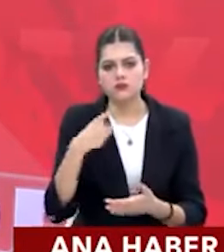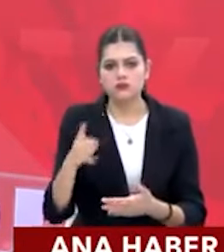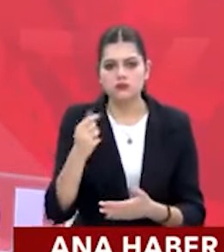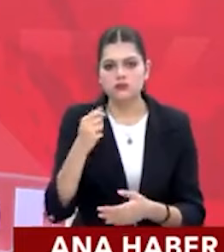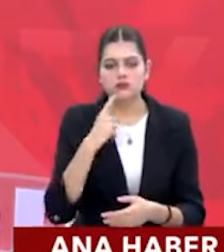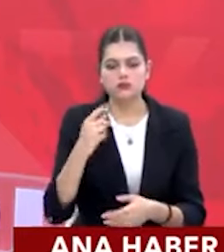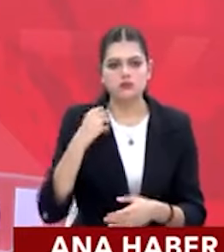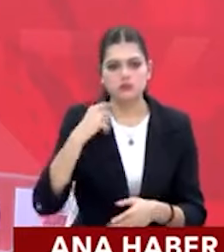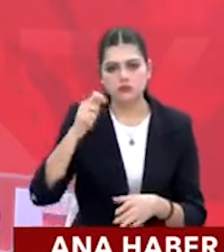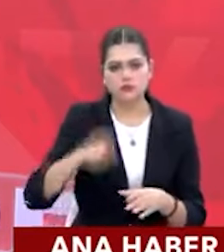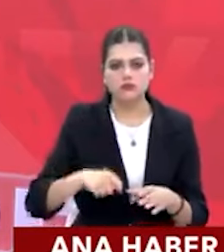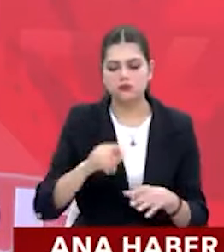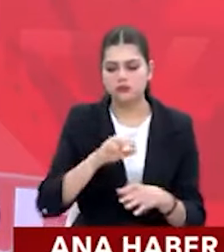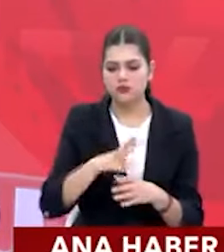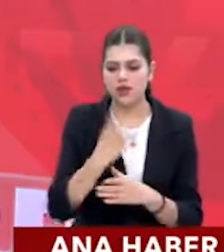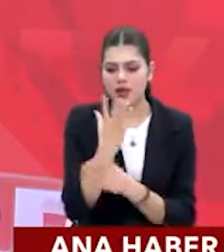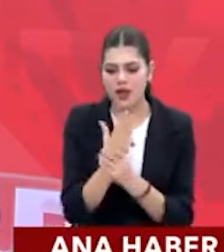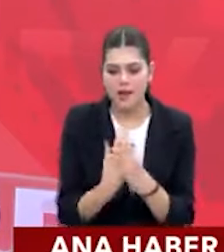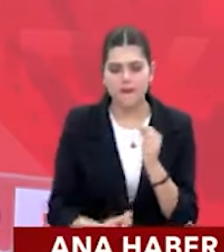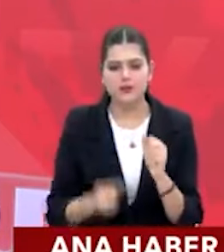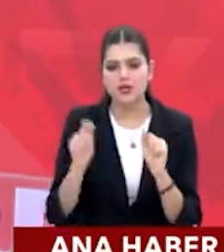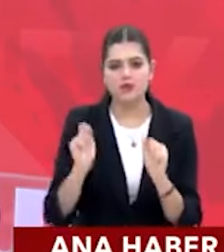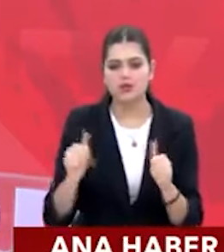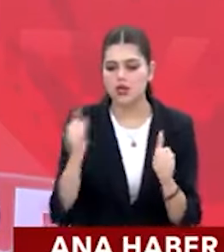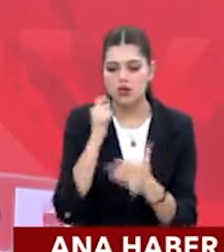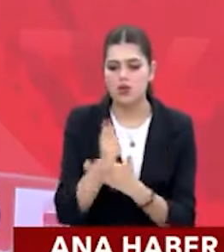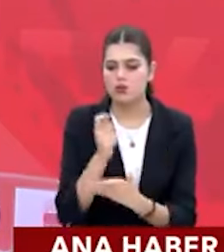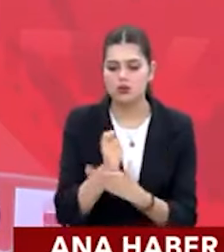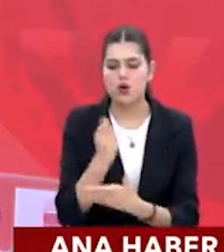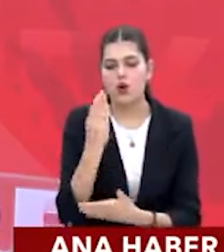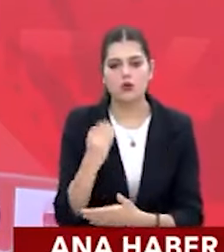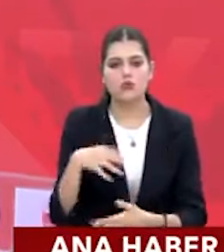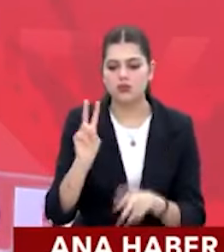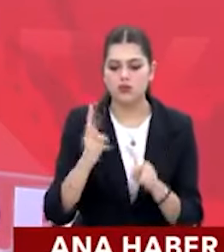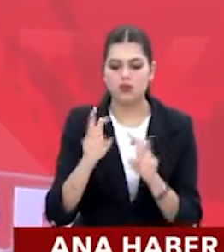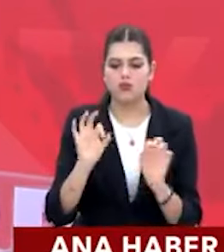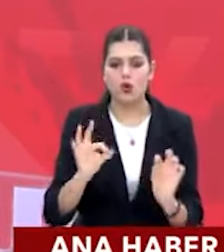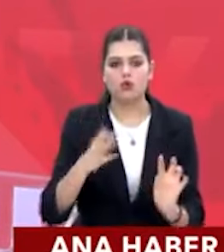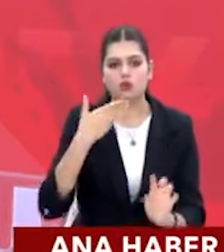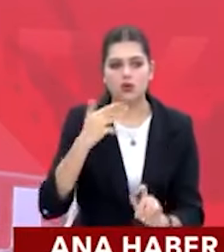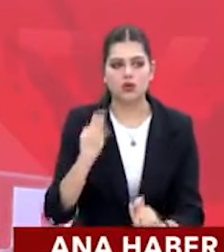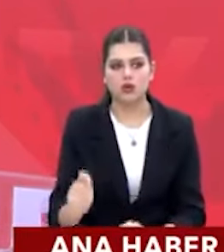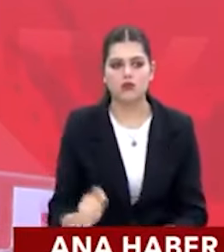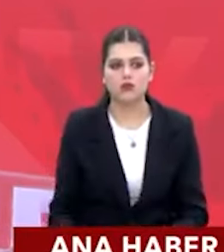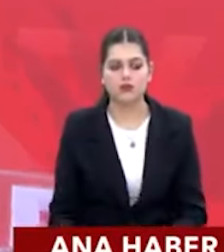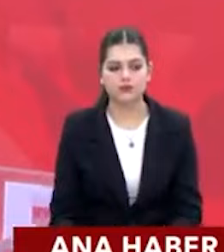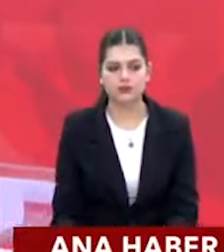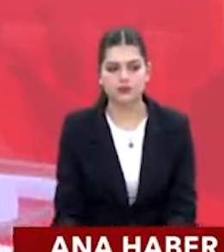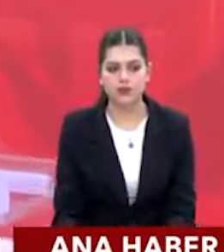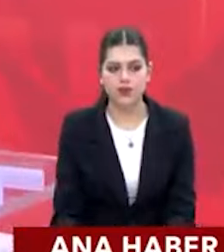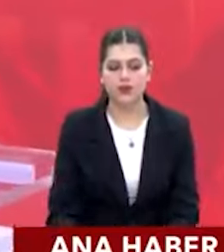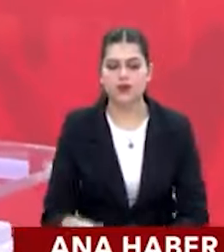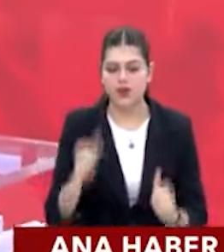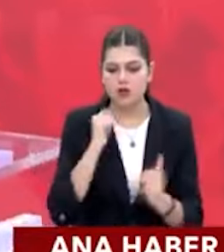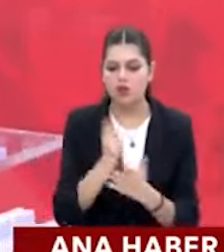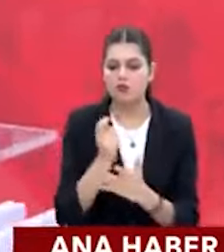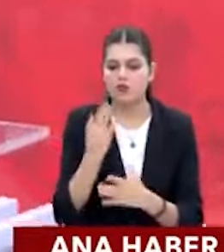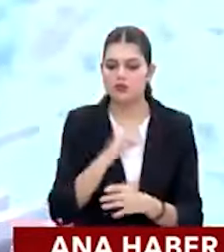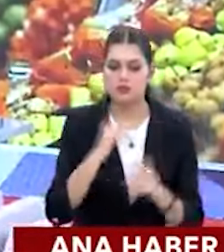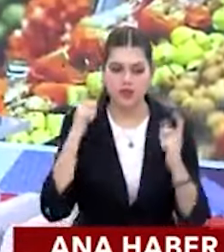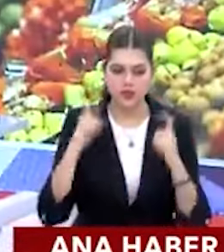bin TL'lik kredi kartının dibine kadar kullanırsa bunu geri ödeyemez. Matematik böyle söylüyor. Geri ödeyemediğinde ne oluyor,